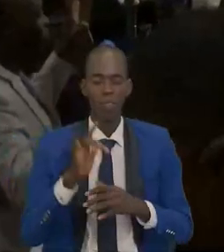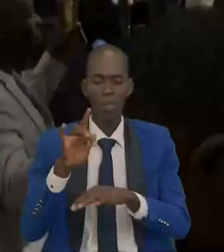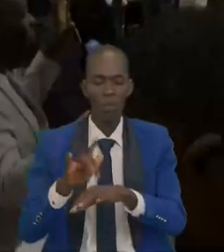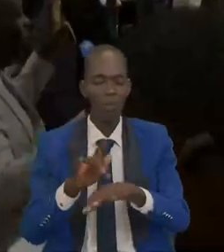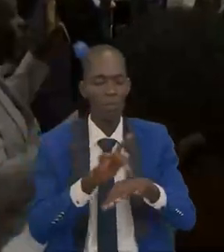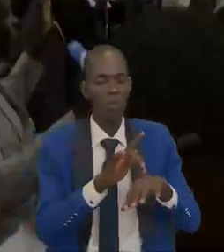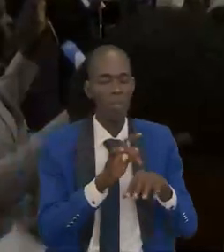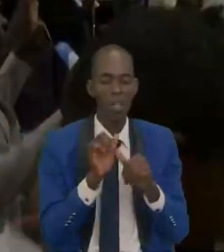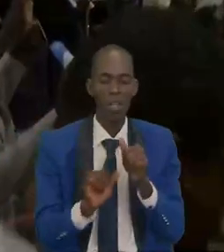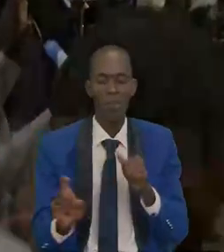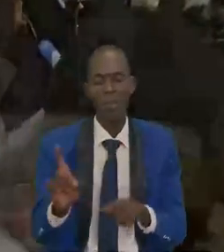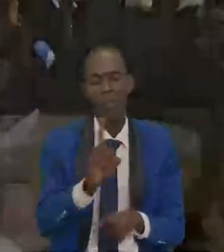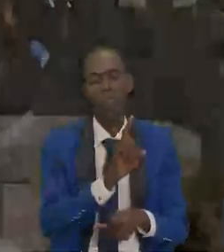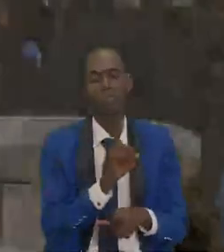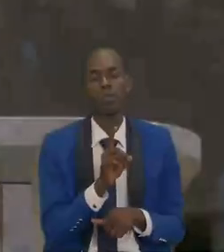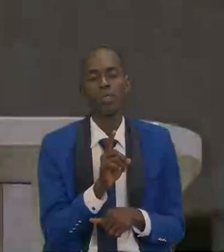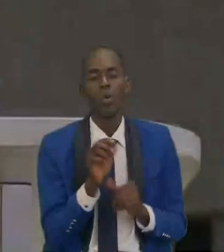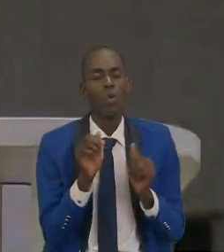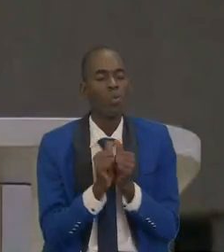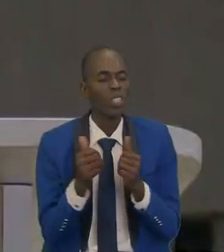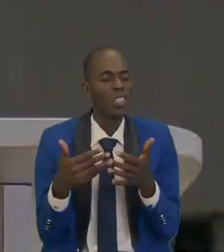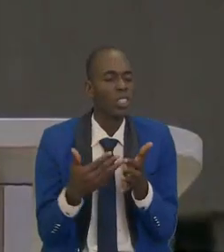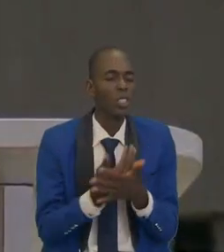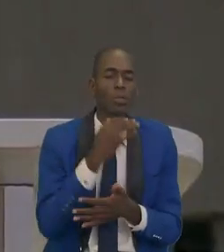Touche chacun par une nouvelle